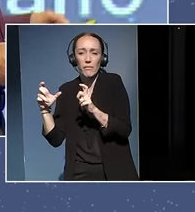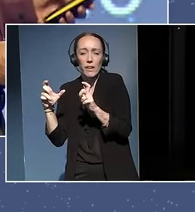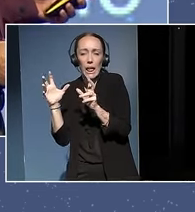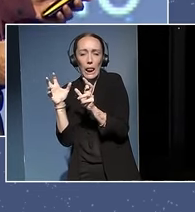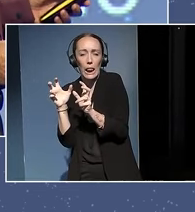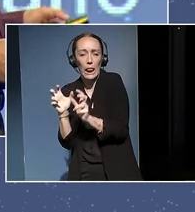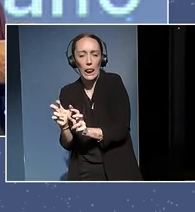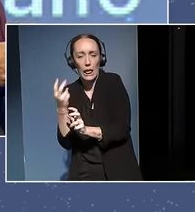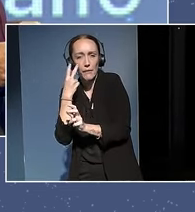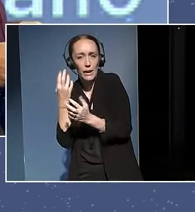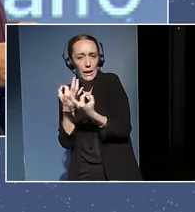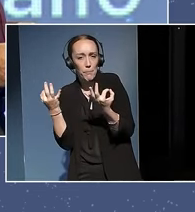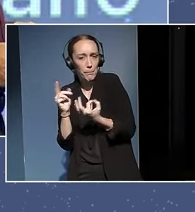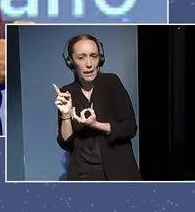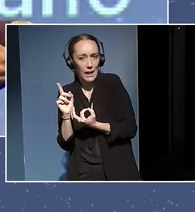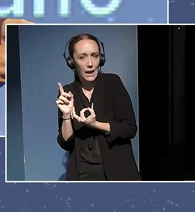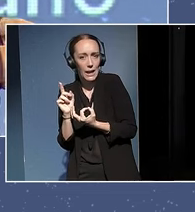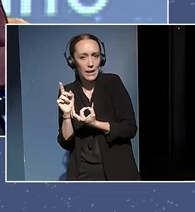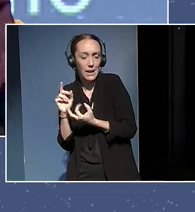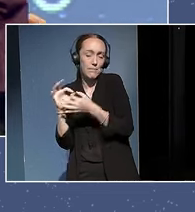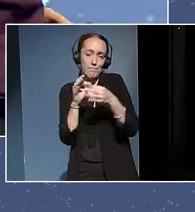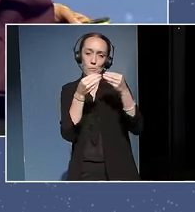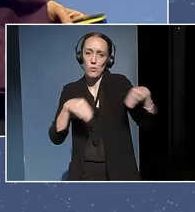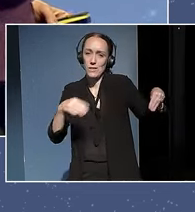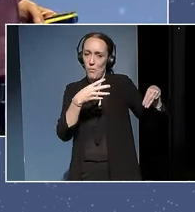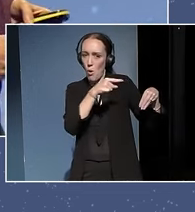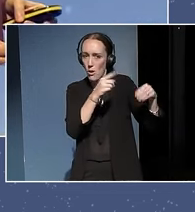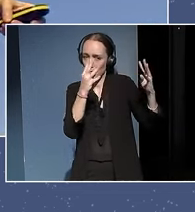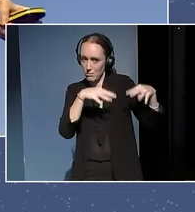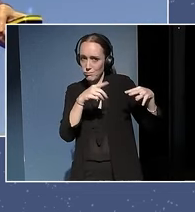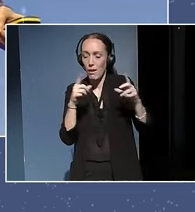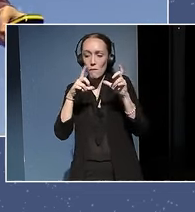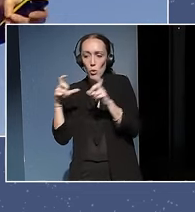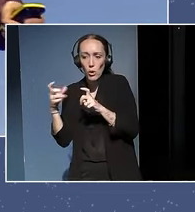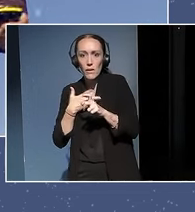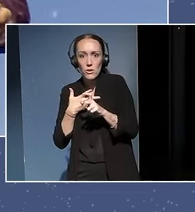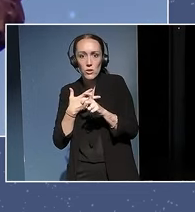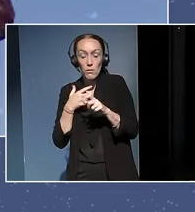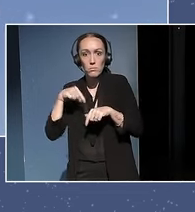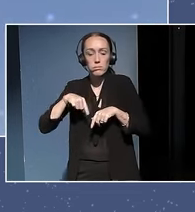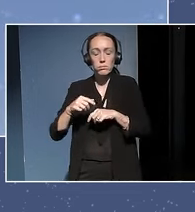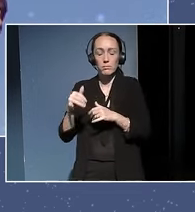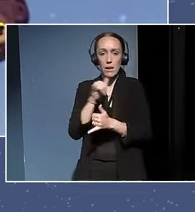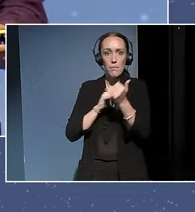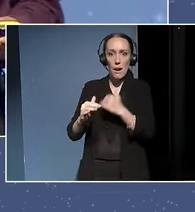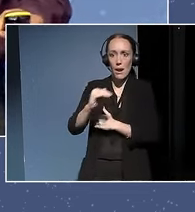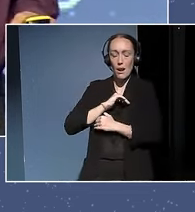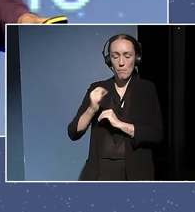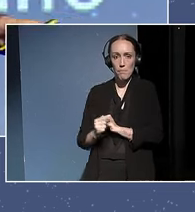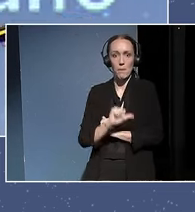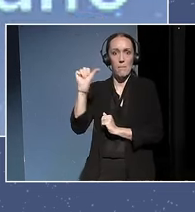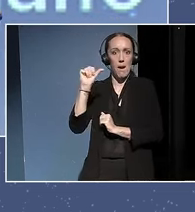sbiadite del museo di Monaco Ebbene queste ossa poi a un certo